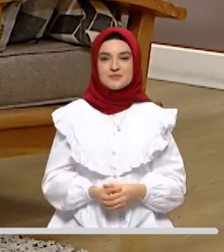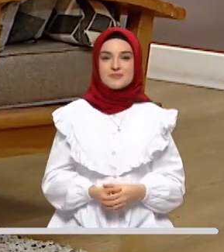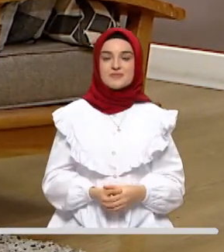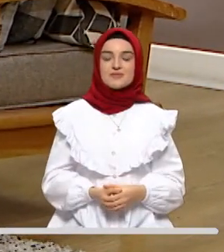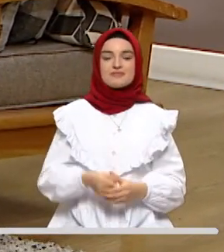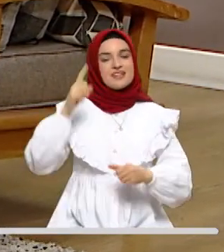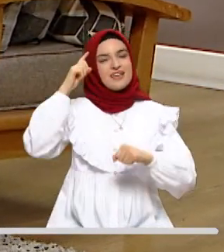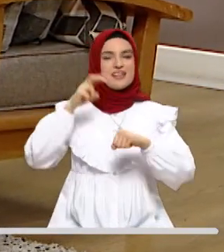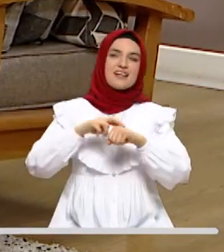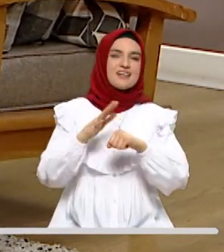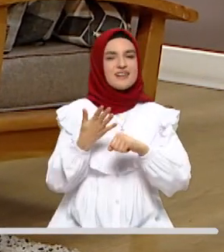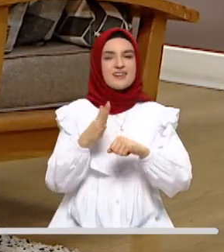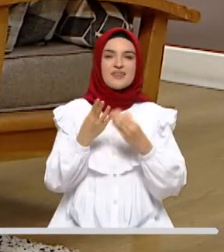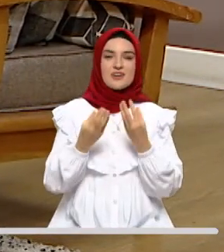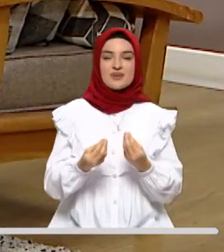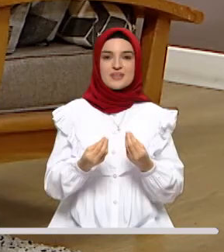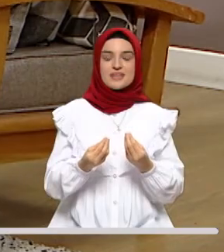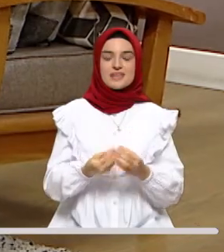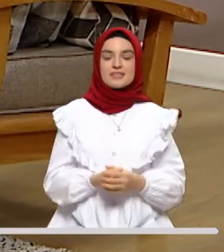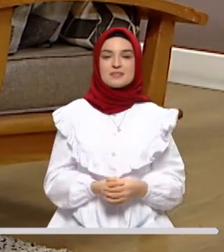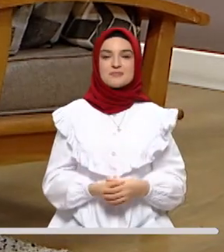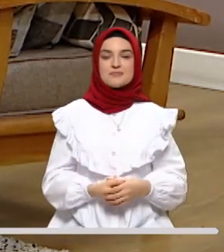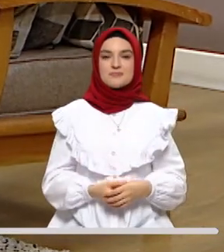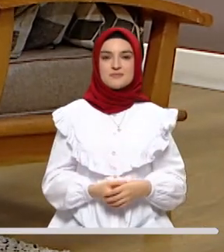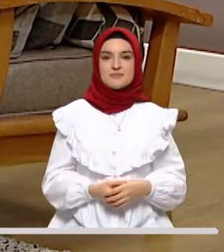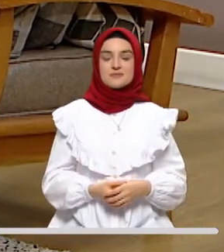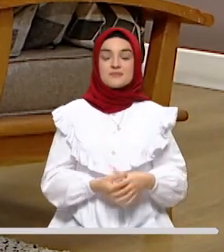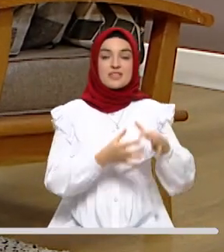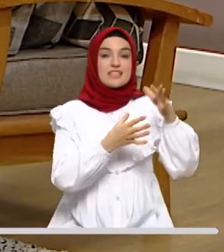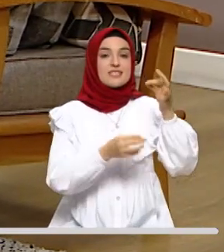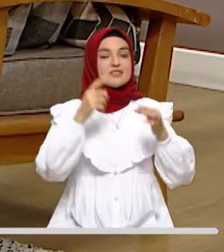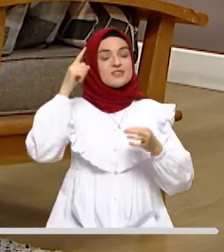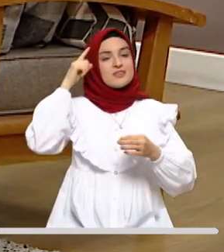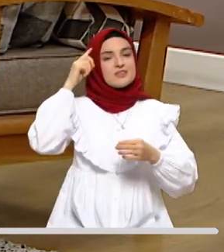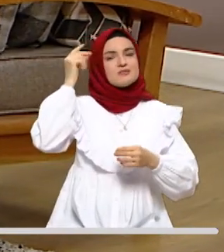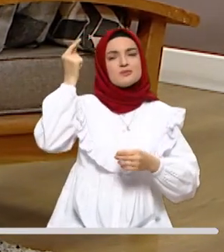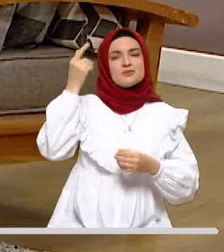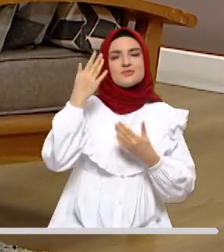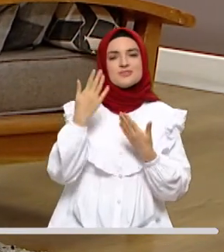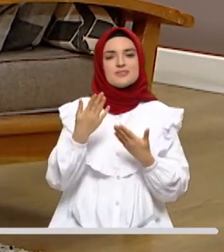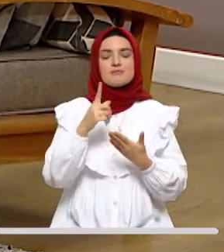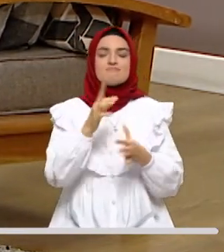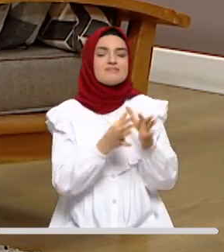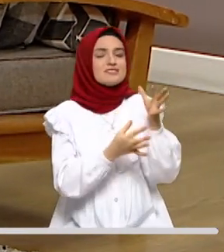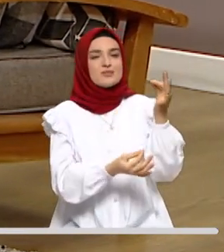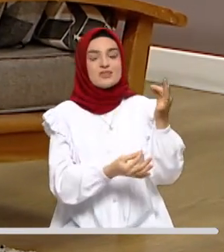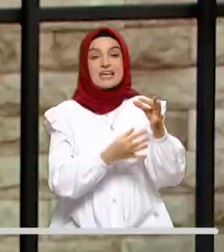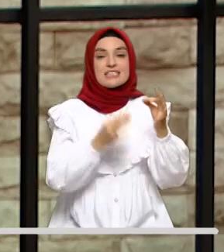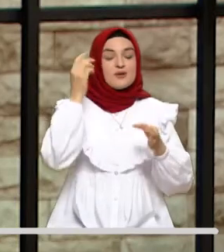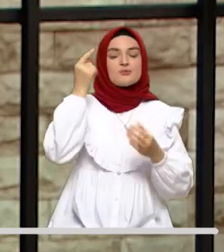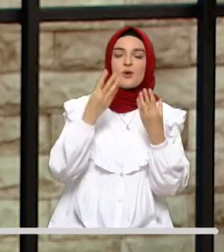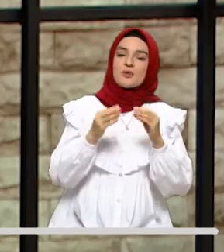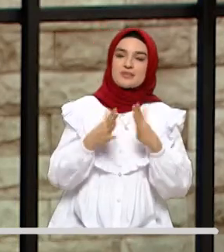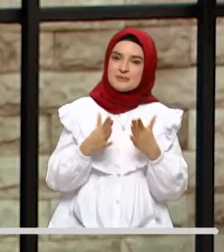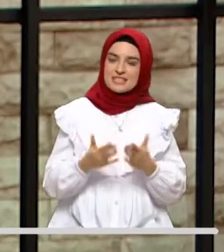geldi. Hafızayı beşer diyor, nisyan ile malüldür. Evet. Kişi unutmaya mahkumdur çünkü bir kuldur, insan unutabilir.